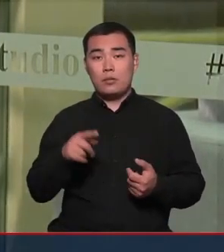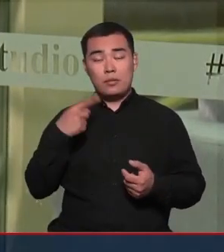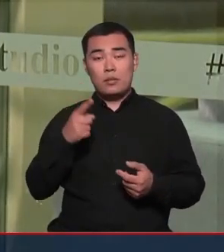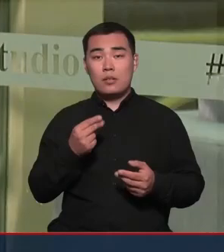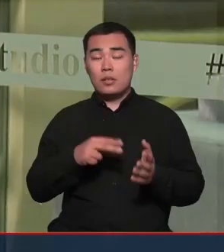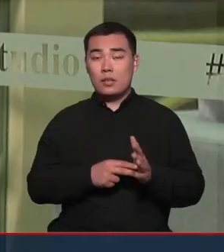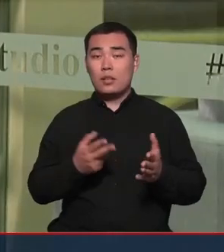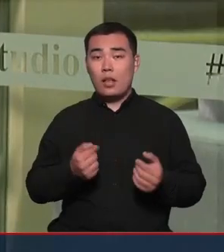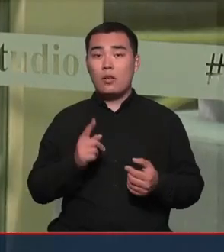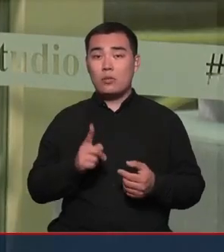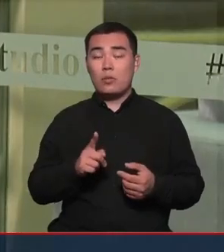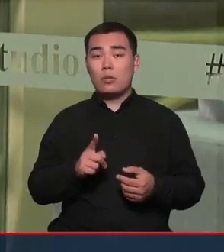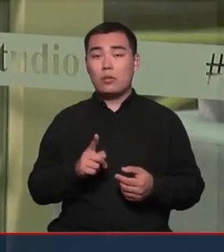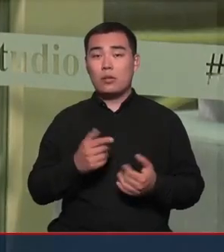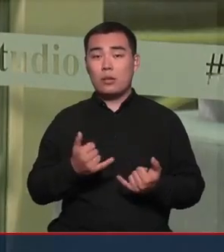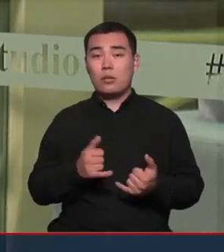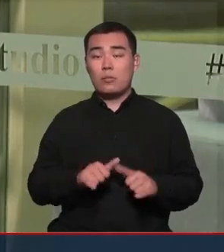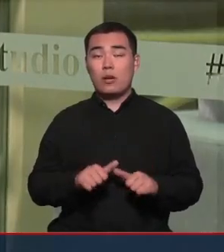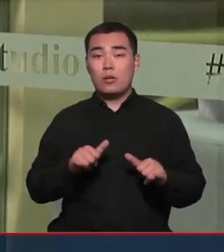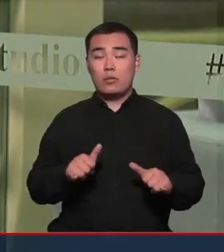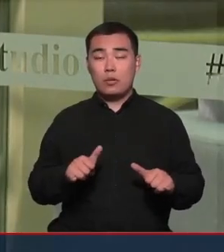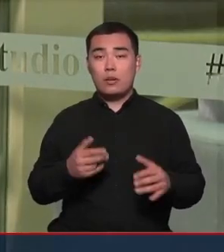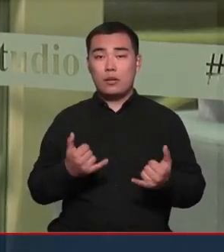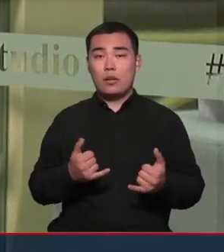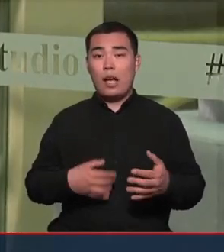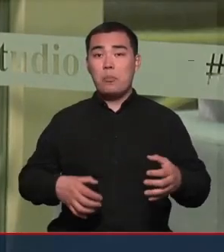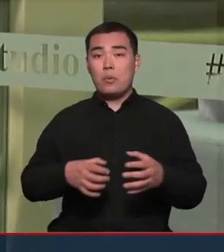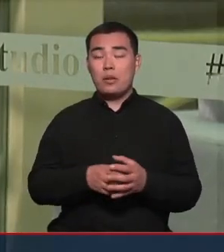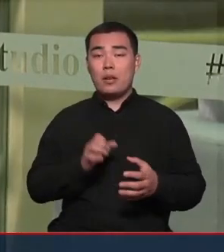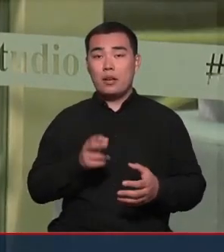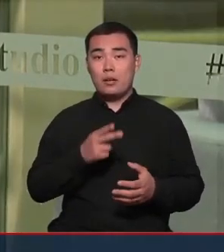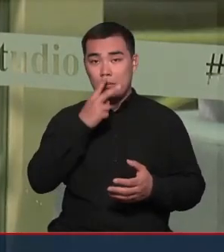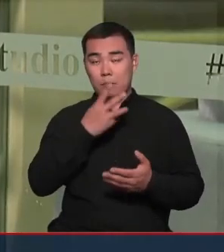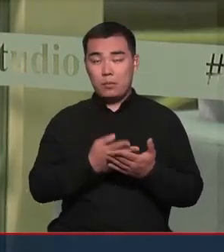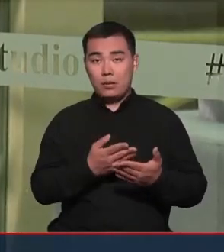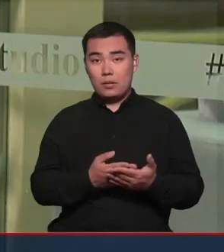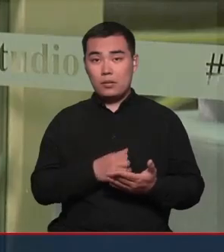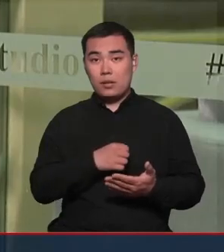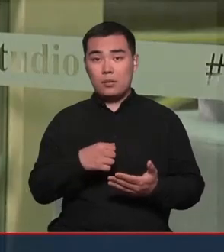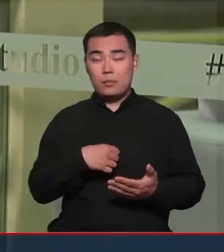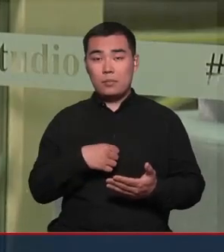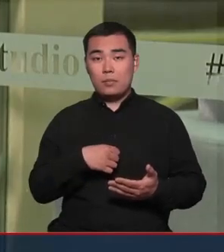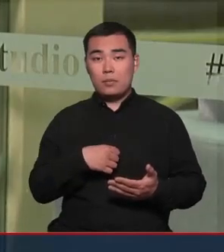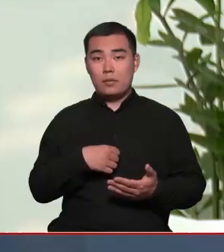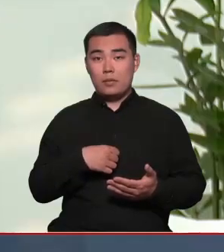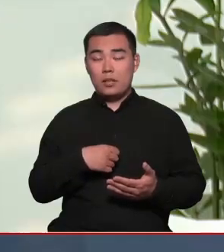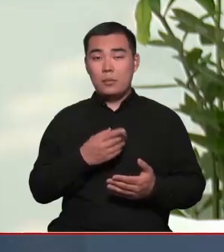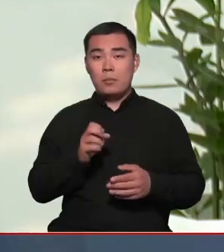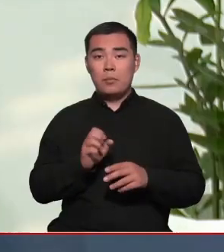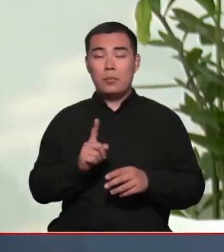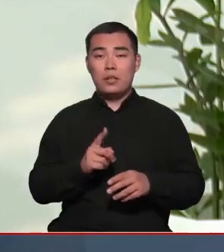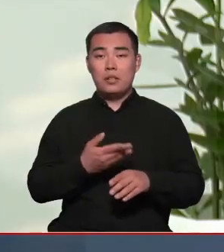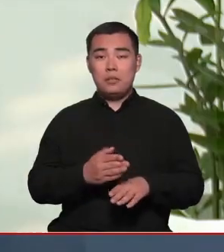бірақ енді біз үлкен компания, ірі компания болғасын, біз кредитсіз жүре алмаймыз.